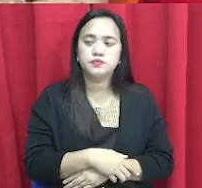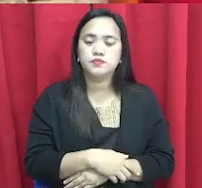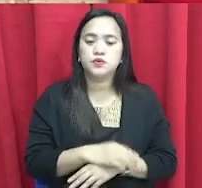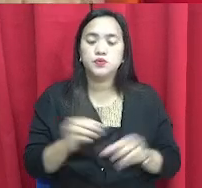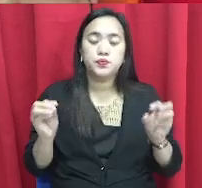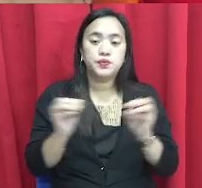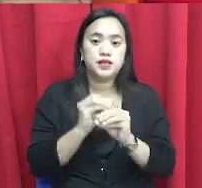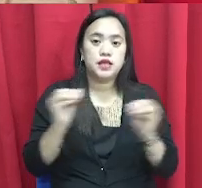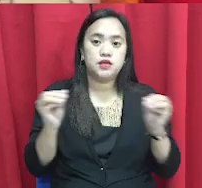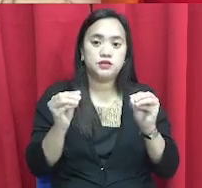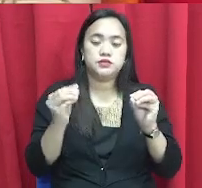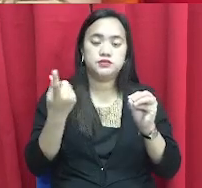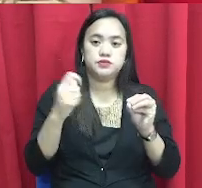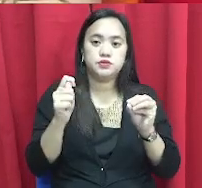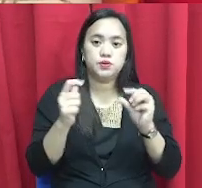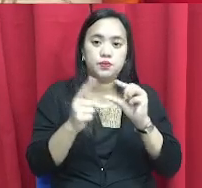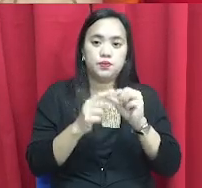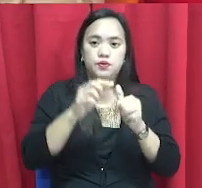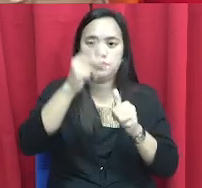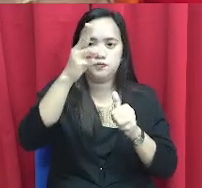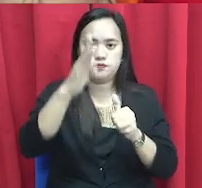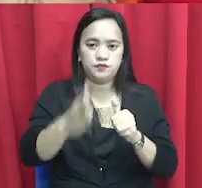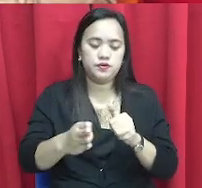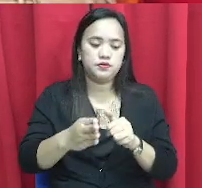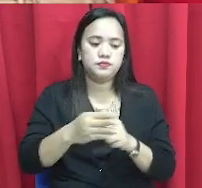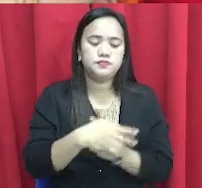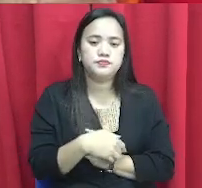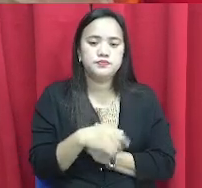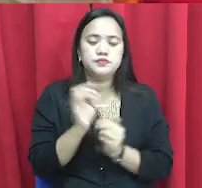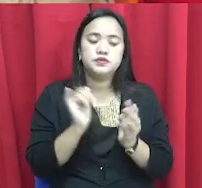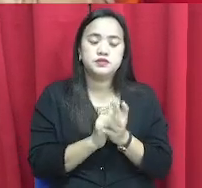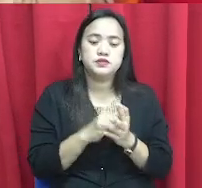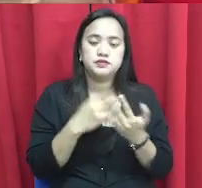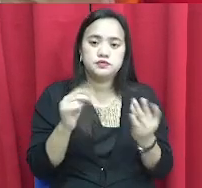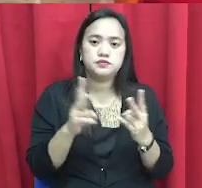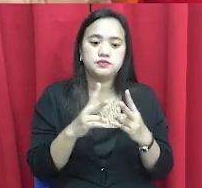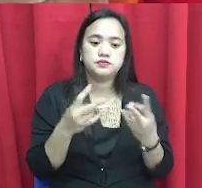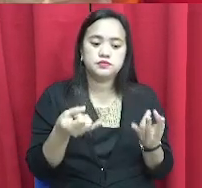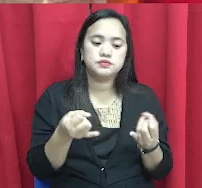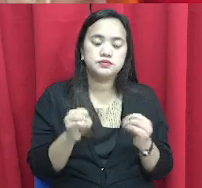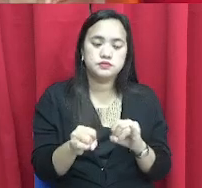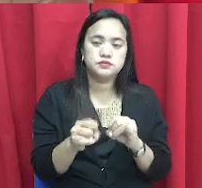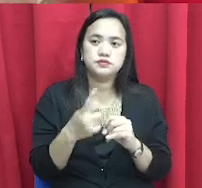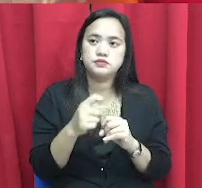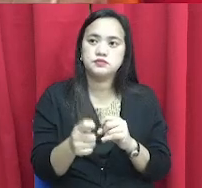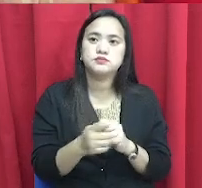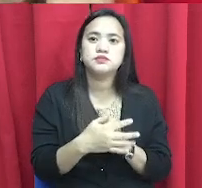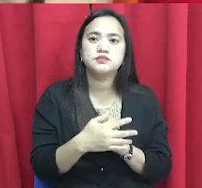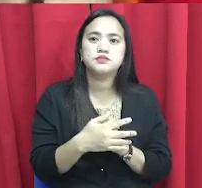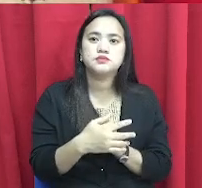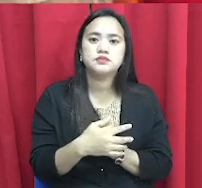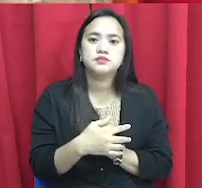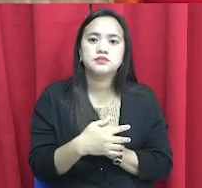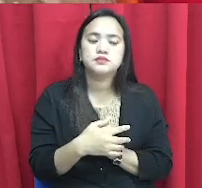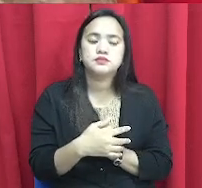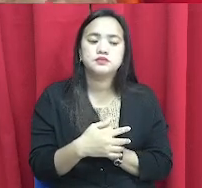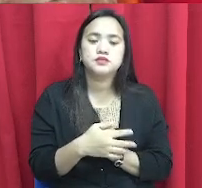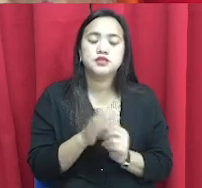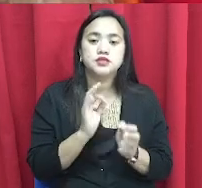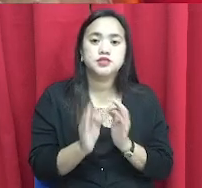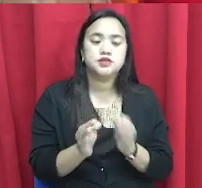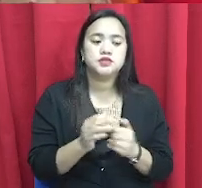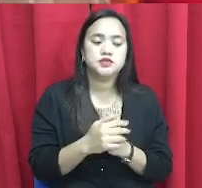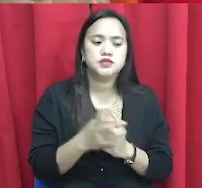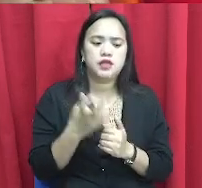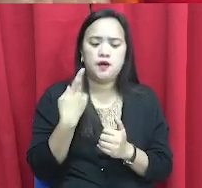without the word of God napaka Imposible na lalago ang pananampalataya ng isang Kristiyano kung wala